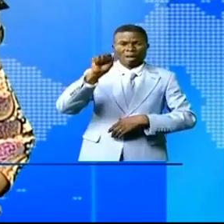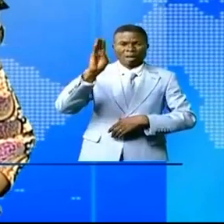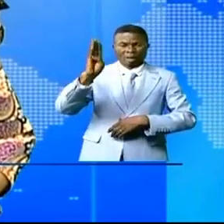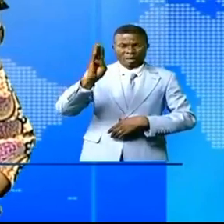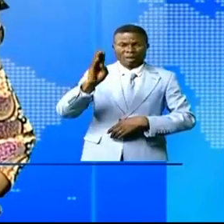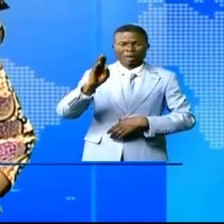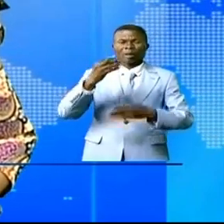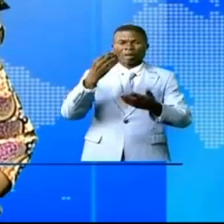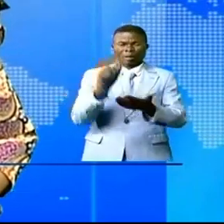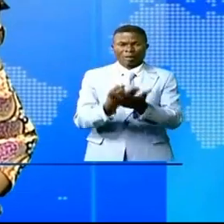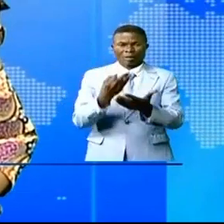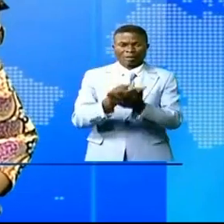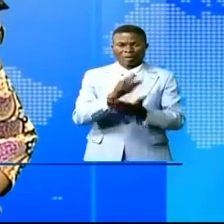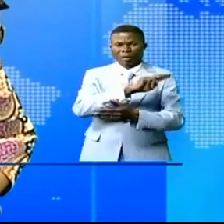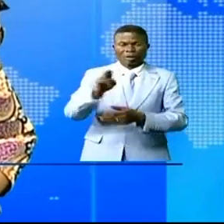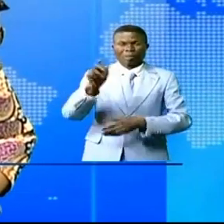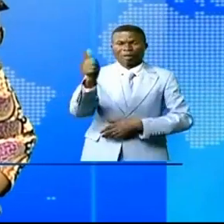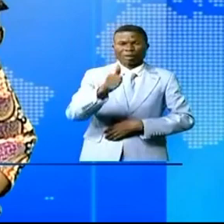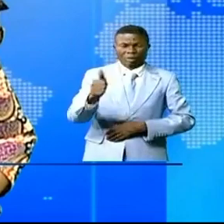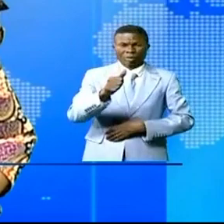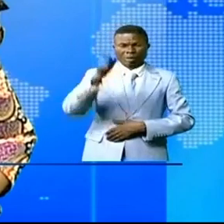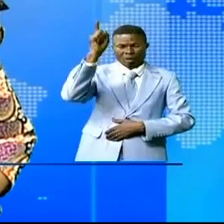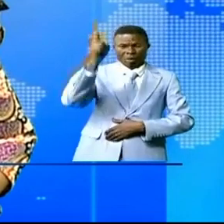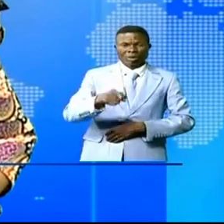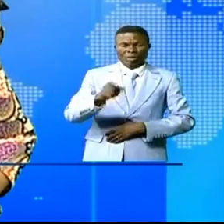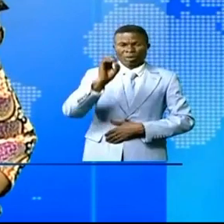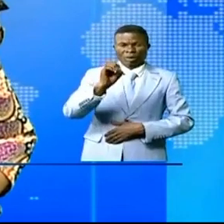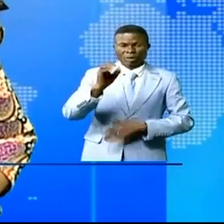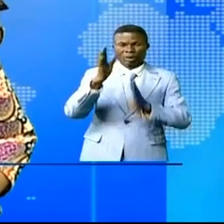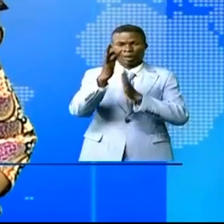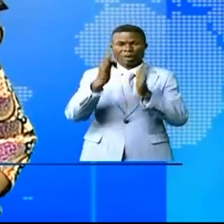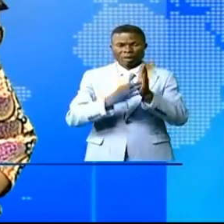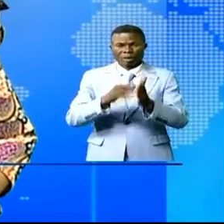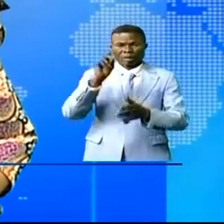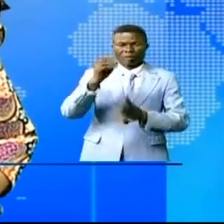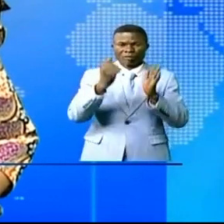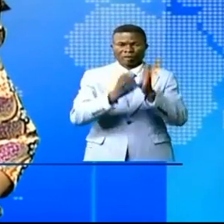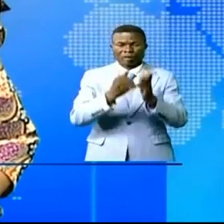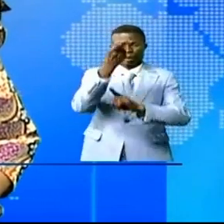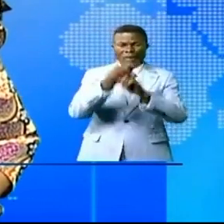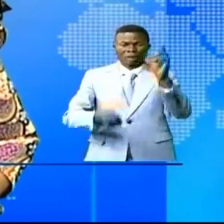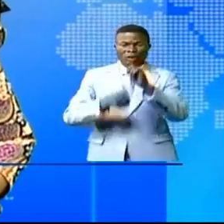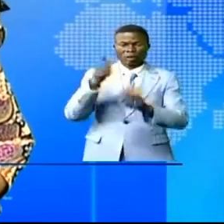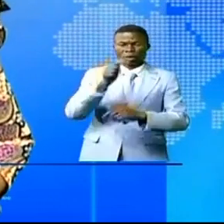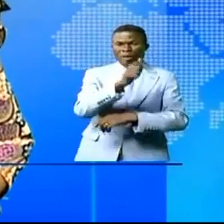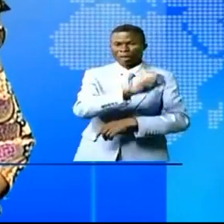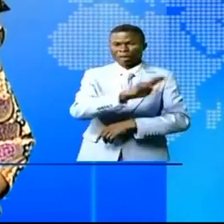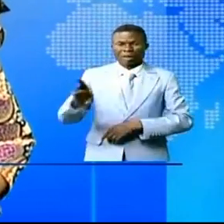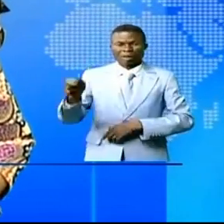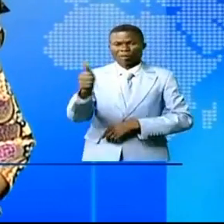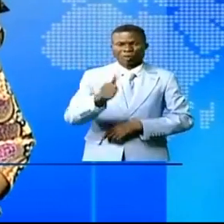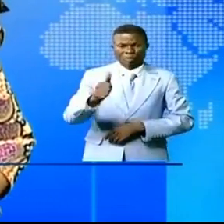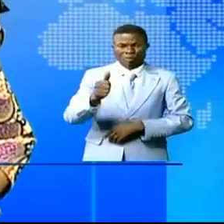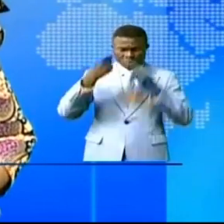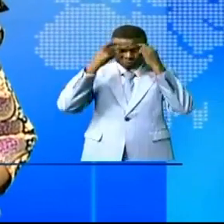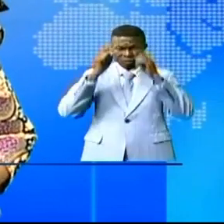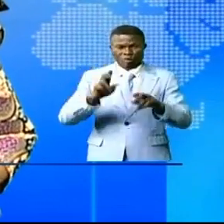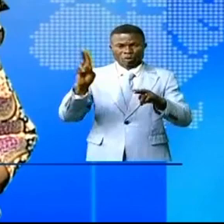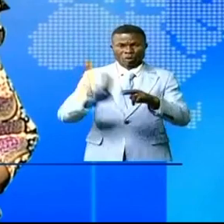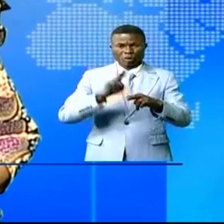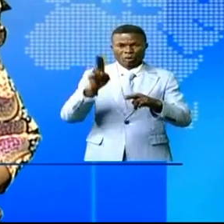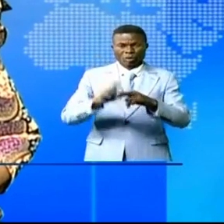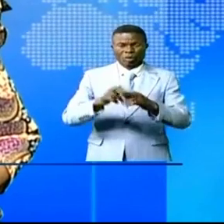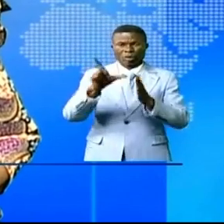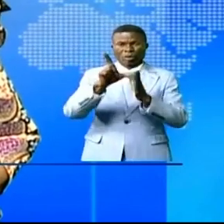bar 2021 barre de 0,18 du 26 novembre 2021 portant mesures d'application du